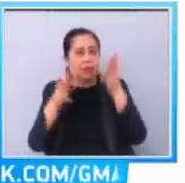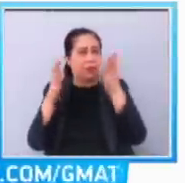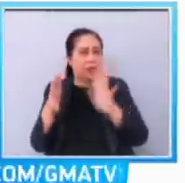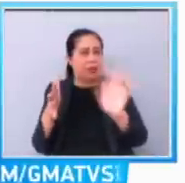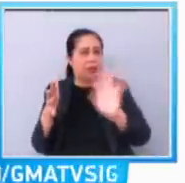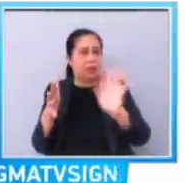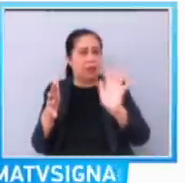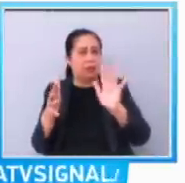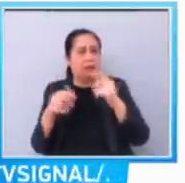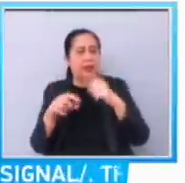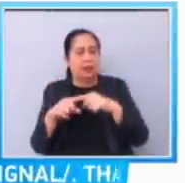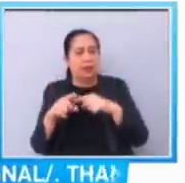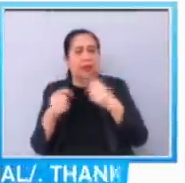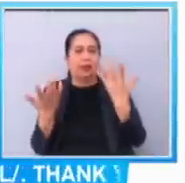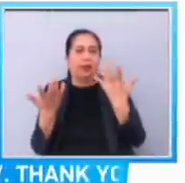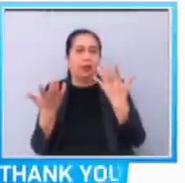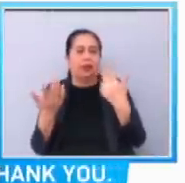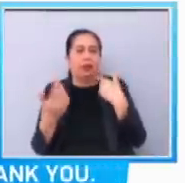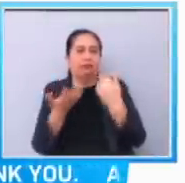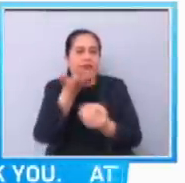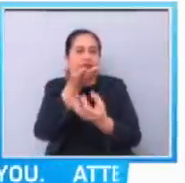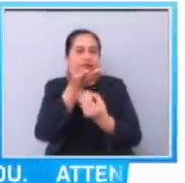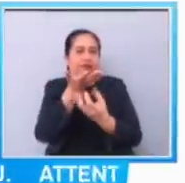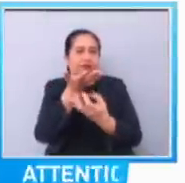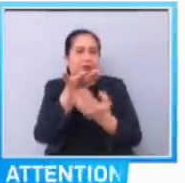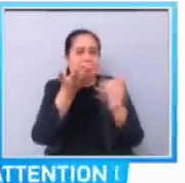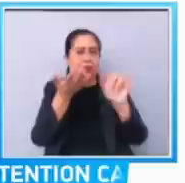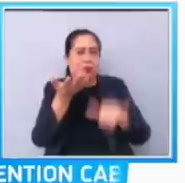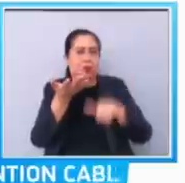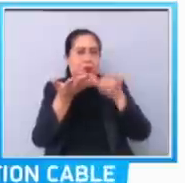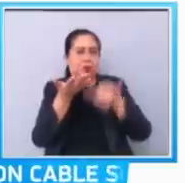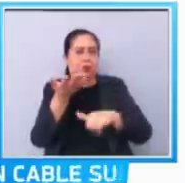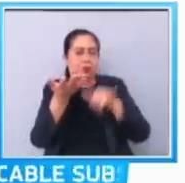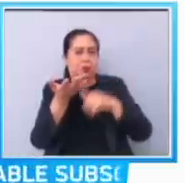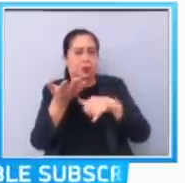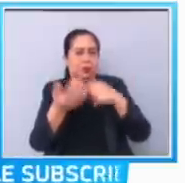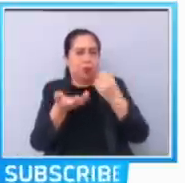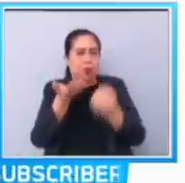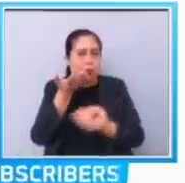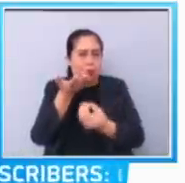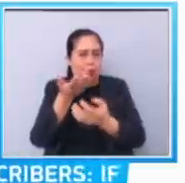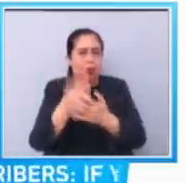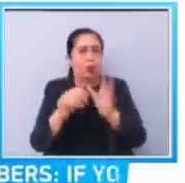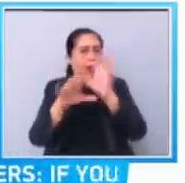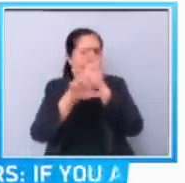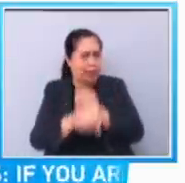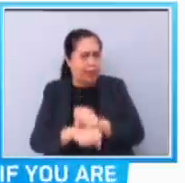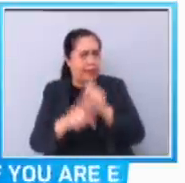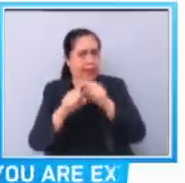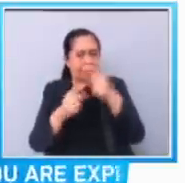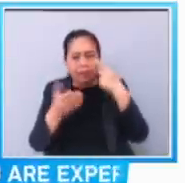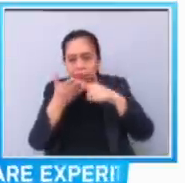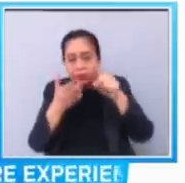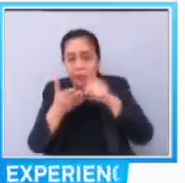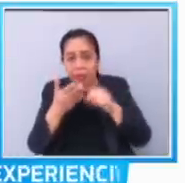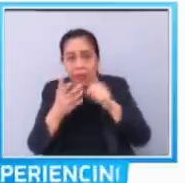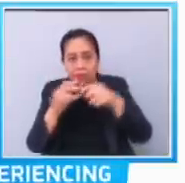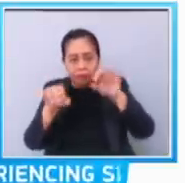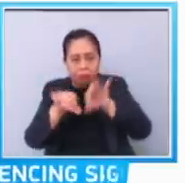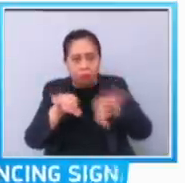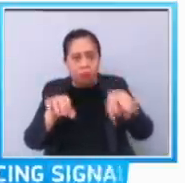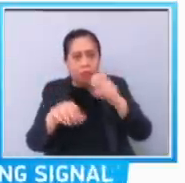ang kalan o hayaang nagbabaga ang uling na panluto. Ugaliing inspeksyonin kung may tagas ang tangke ng